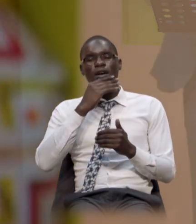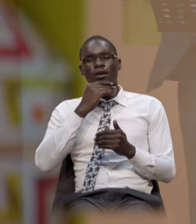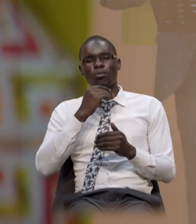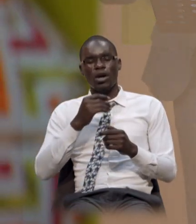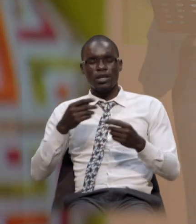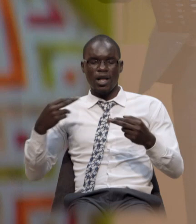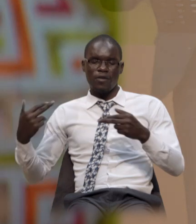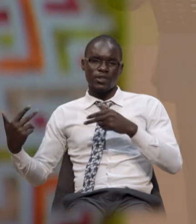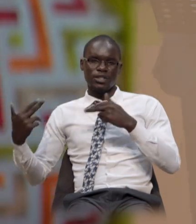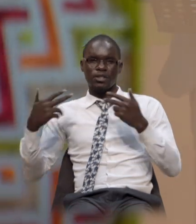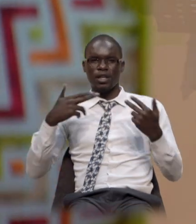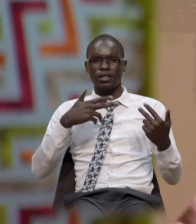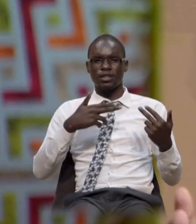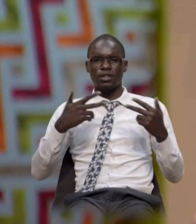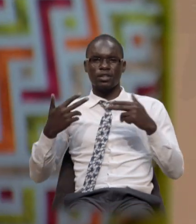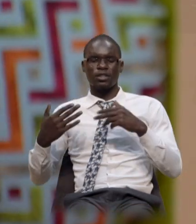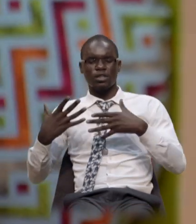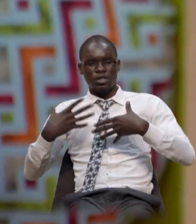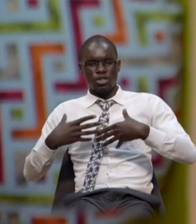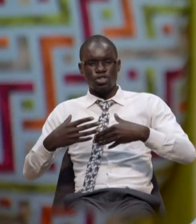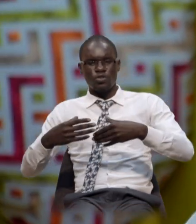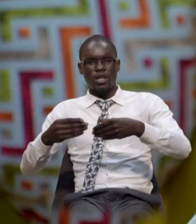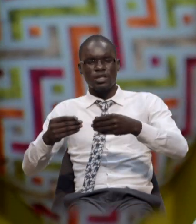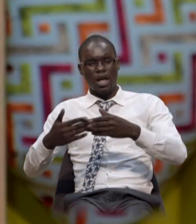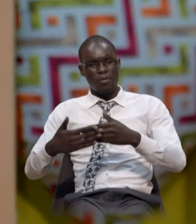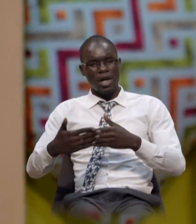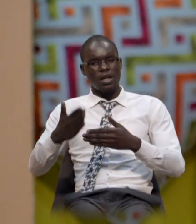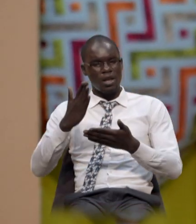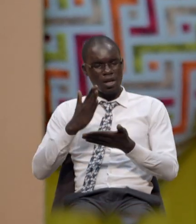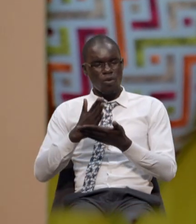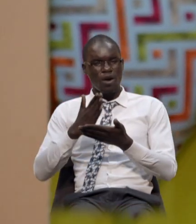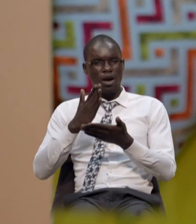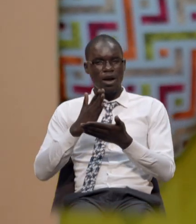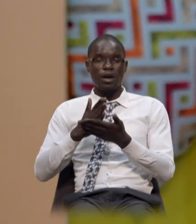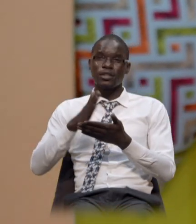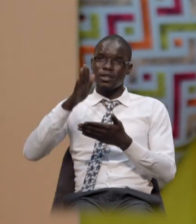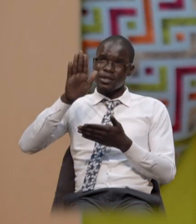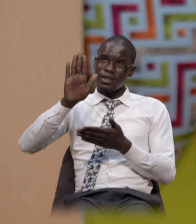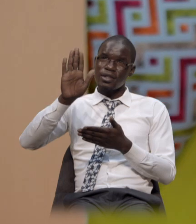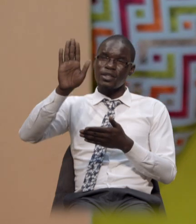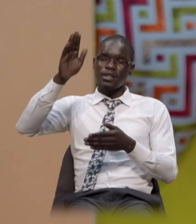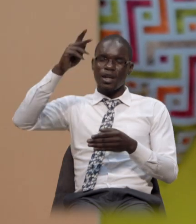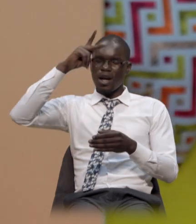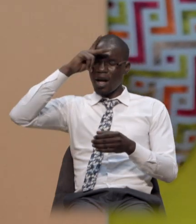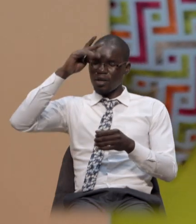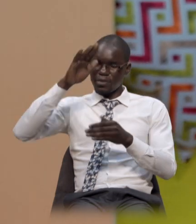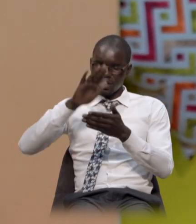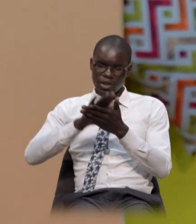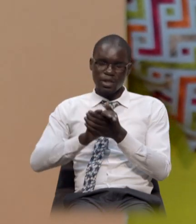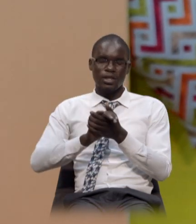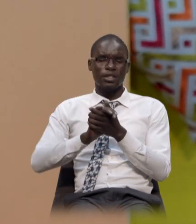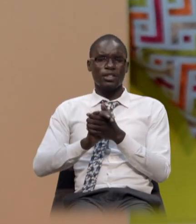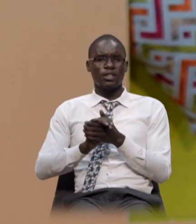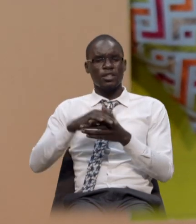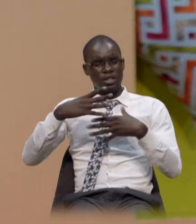Ametangulia Bwana vitani. Twende mbele kwani ndiye